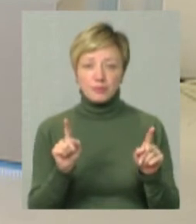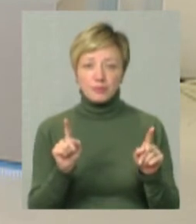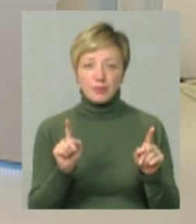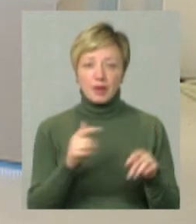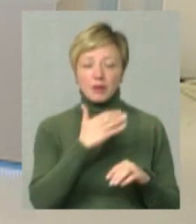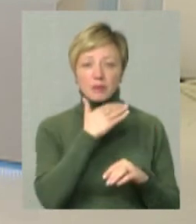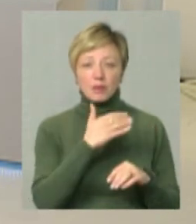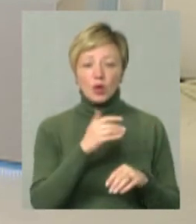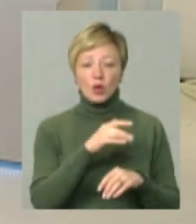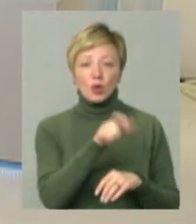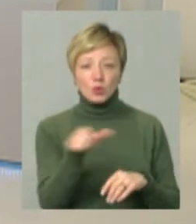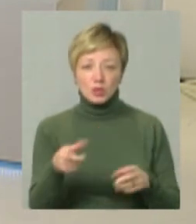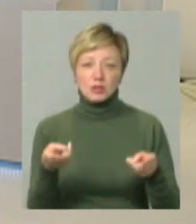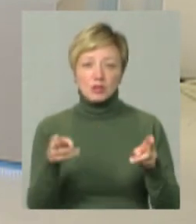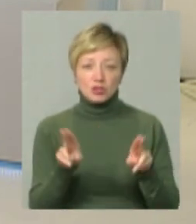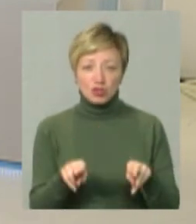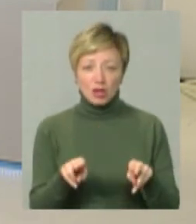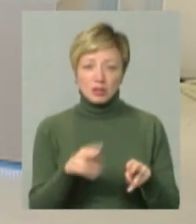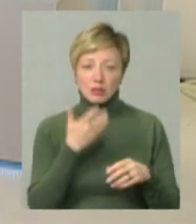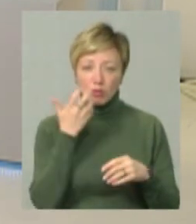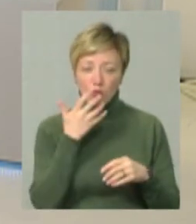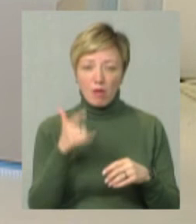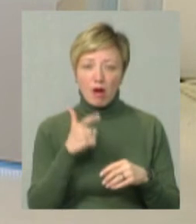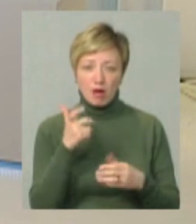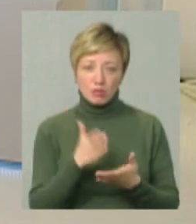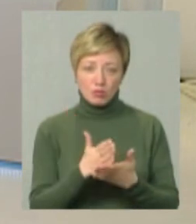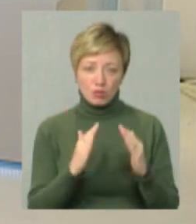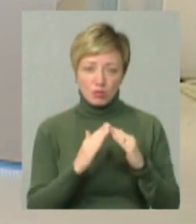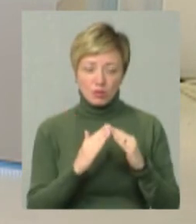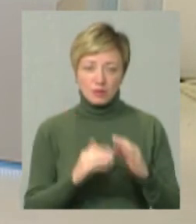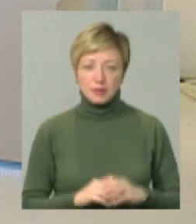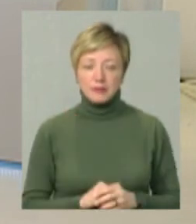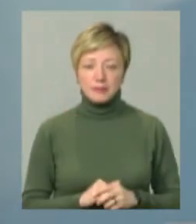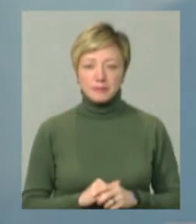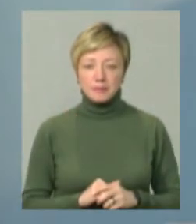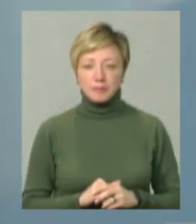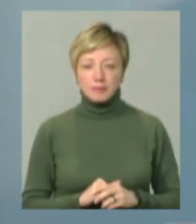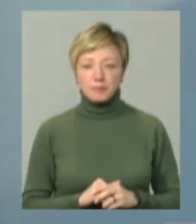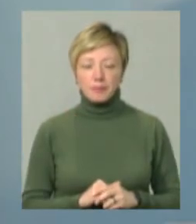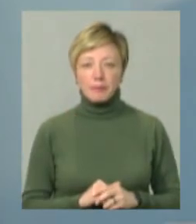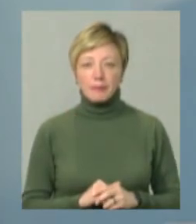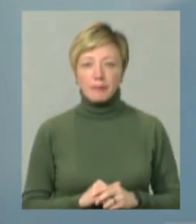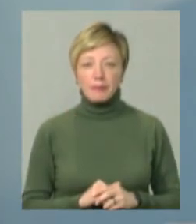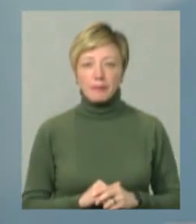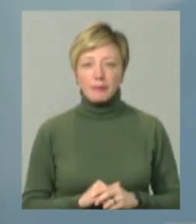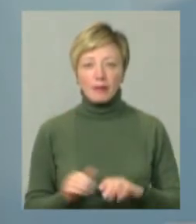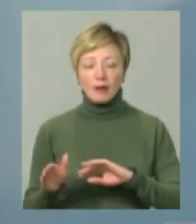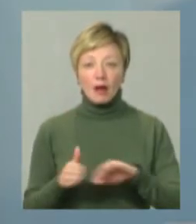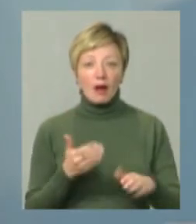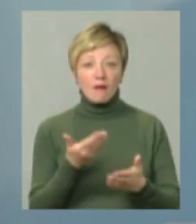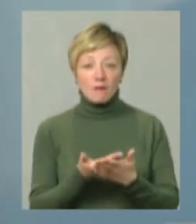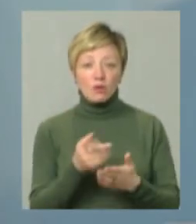найбільша кількість абонентів залишалася з теплом і з газом в домівках. А от ті умови, в